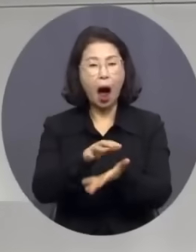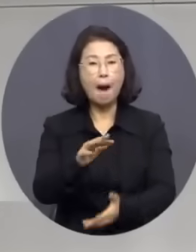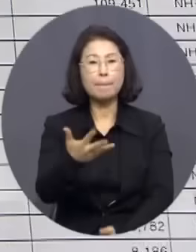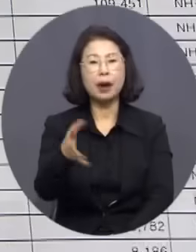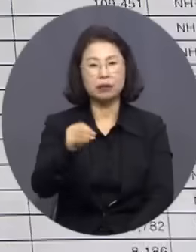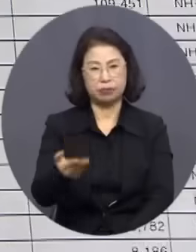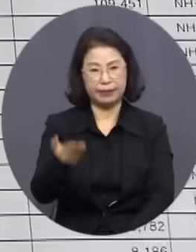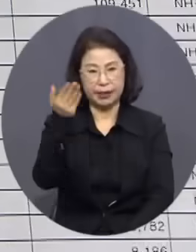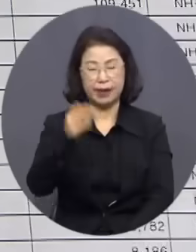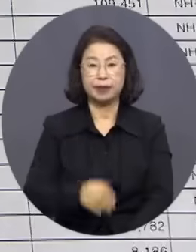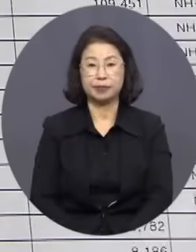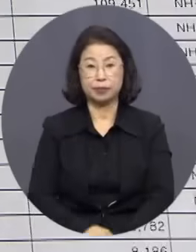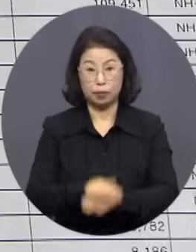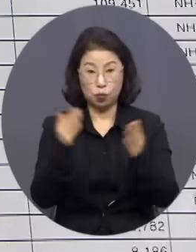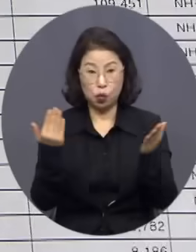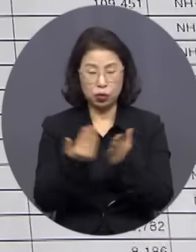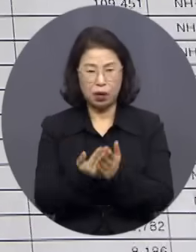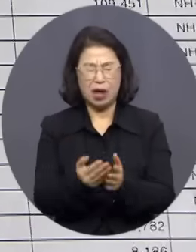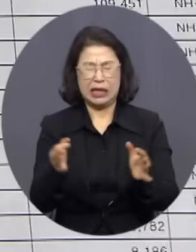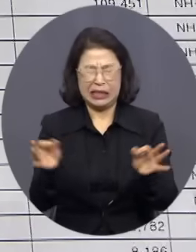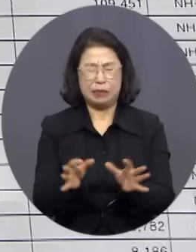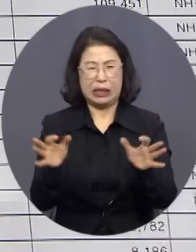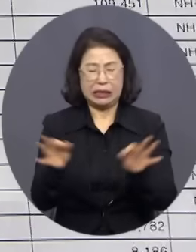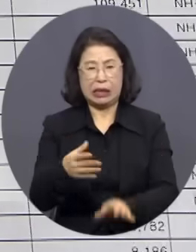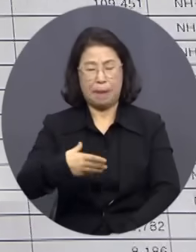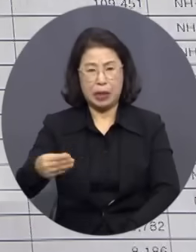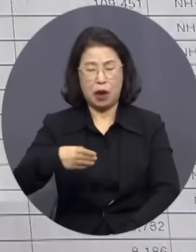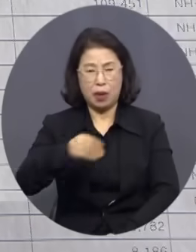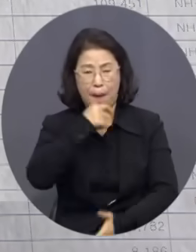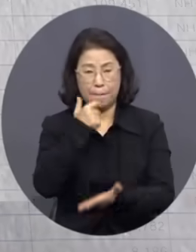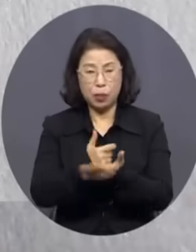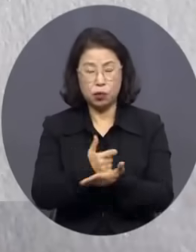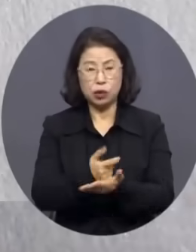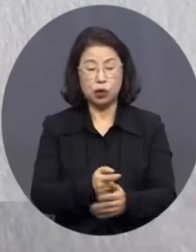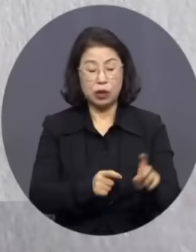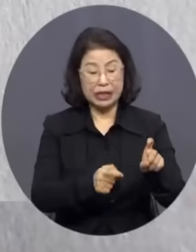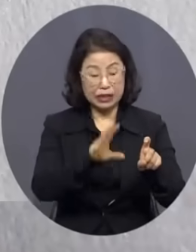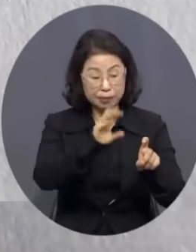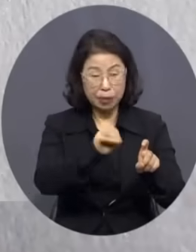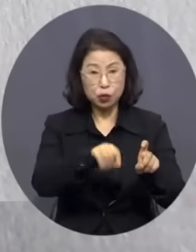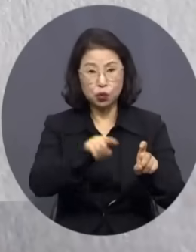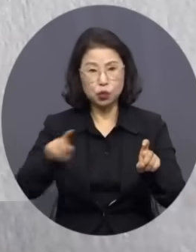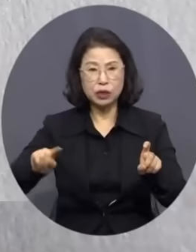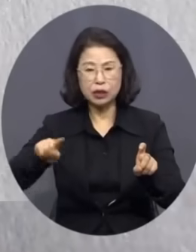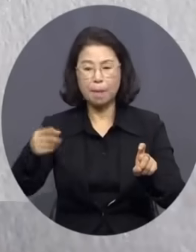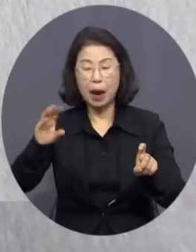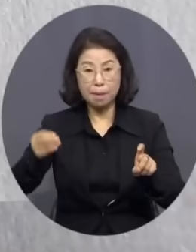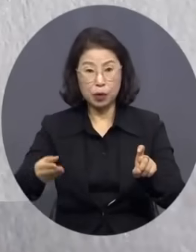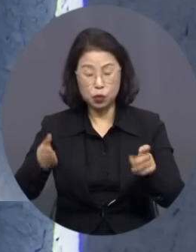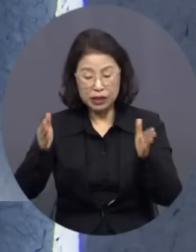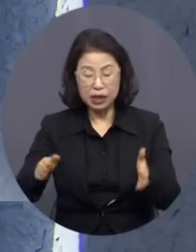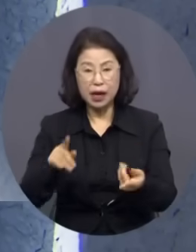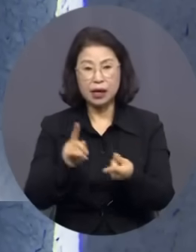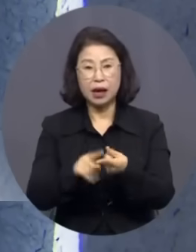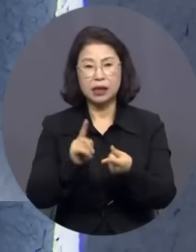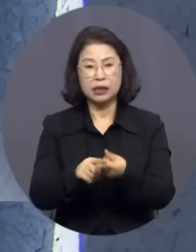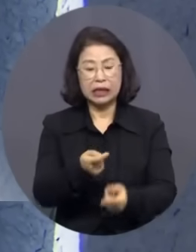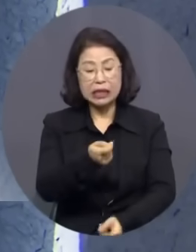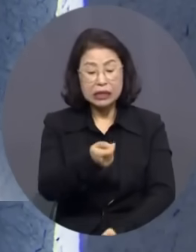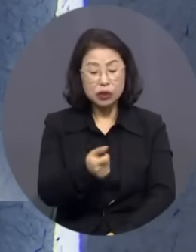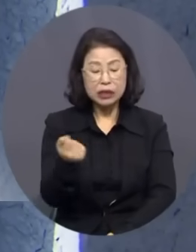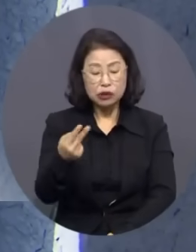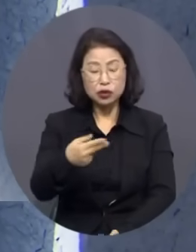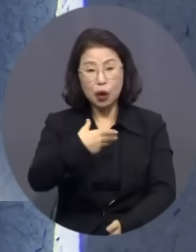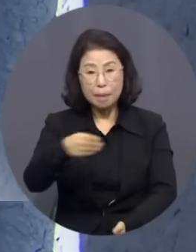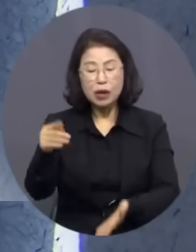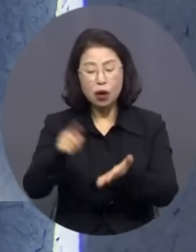넘습니다. 모두 금방 돈을 갚을 수 있다며 속이고 적게는 10만 원에서 많게는 100만 원까지 적은 돈을 자주